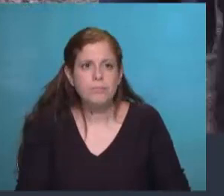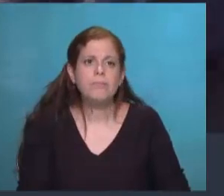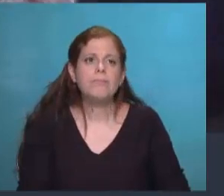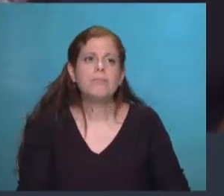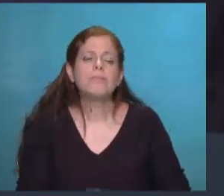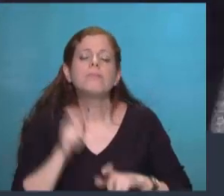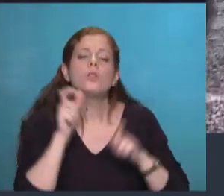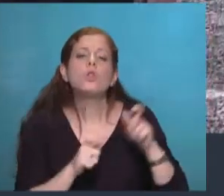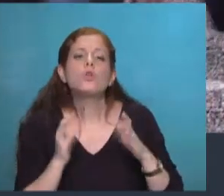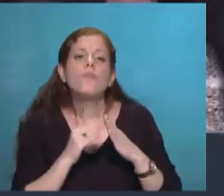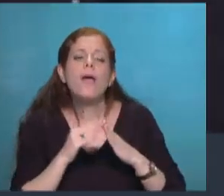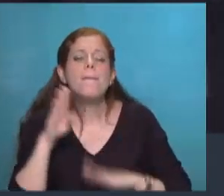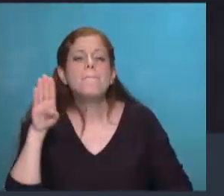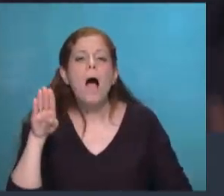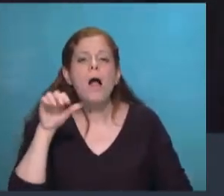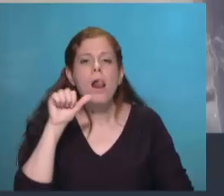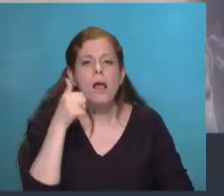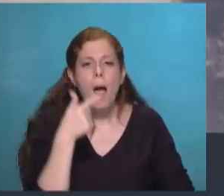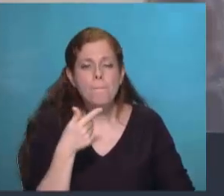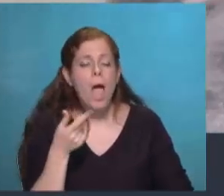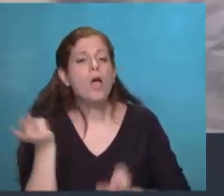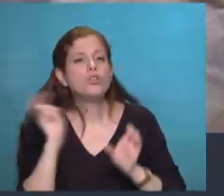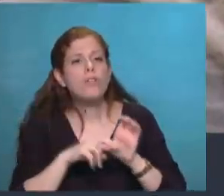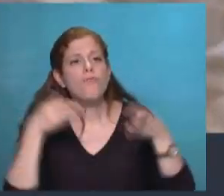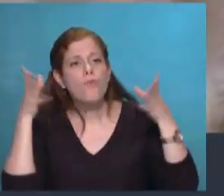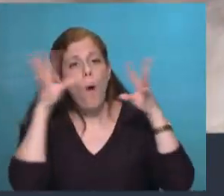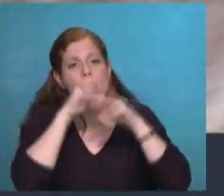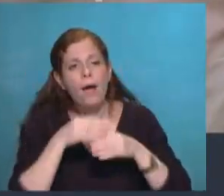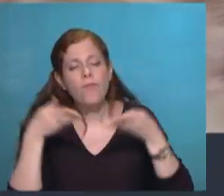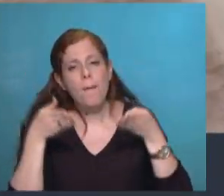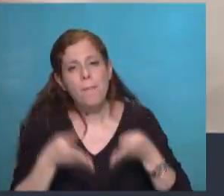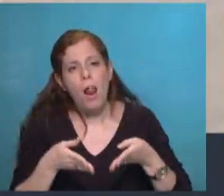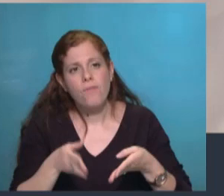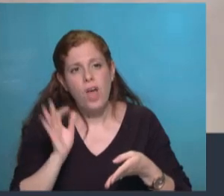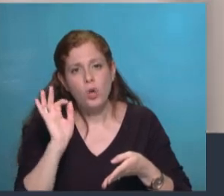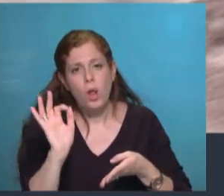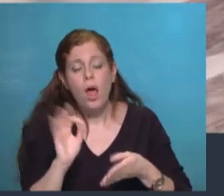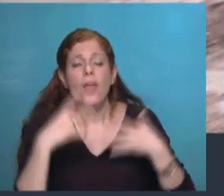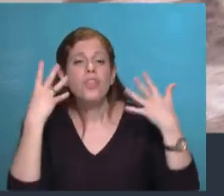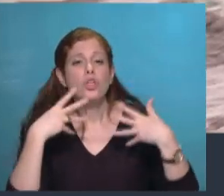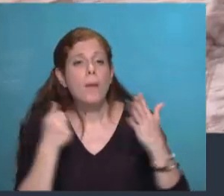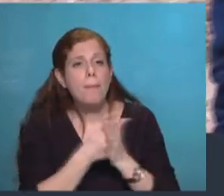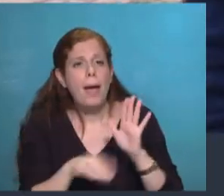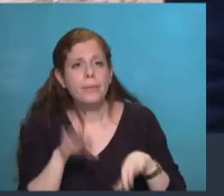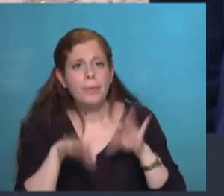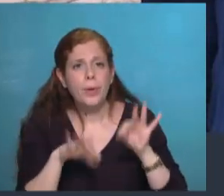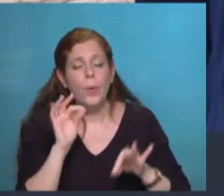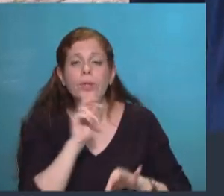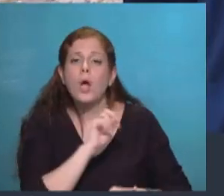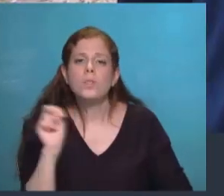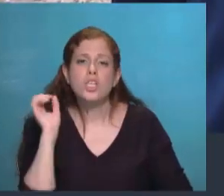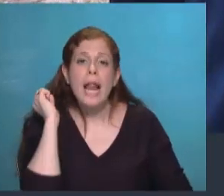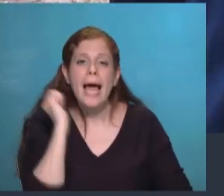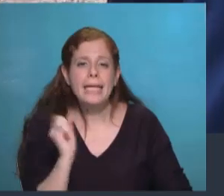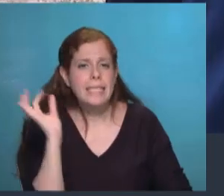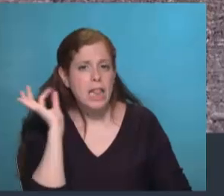תושבי באקה אל ערבייה השתתפו הערב בהלווייתה של סוזן ותד. תשעה ימים לבחירות, הנושא של רצח נשים